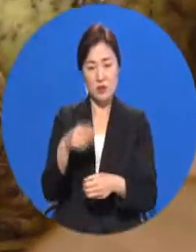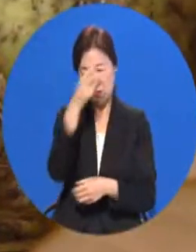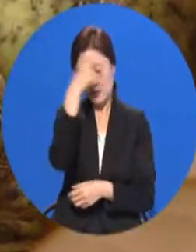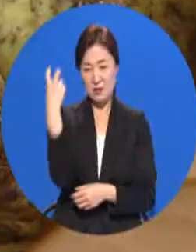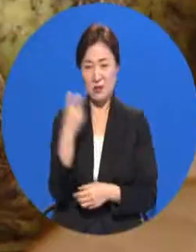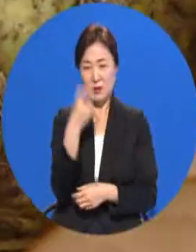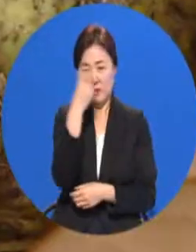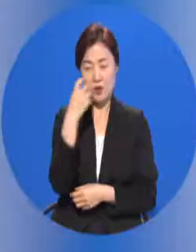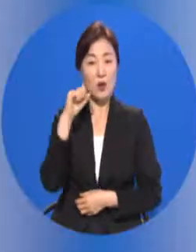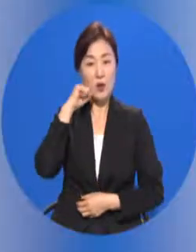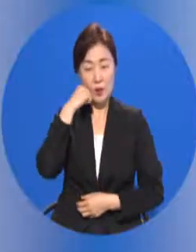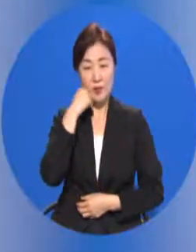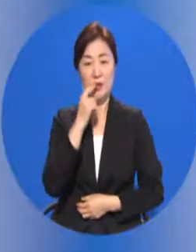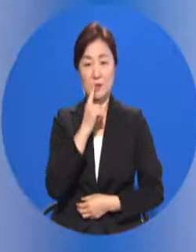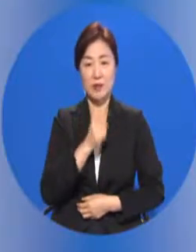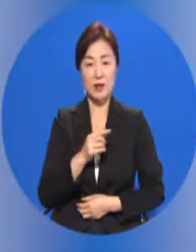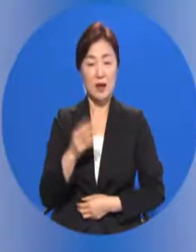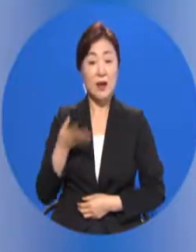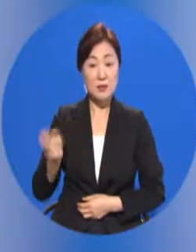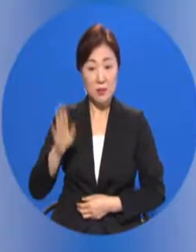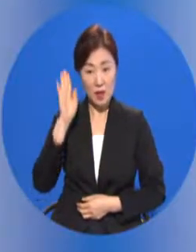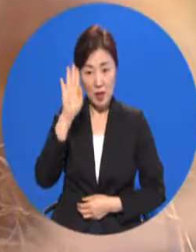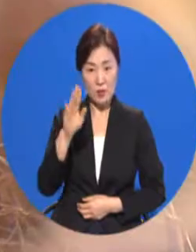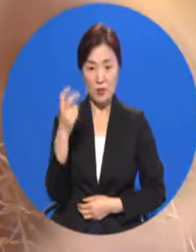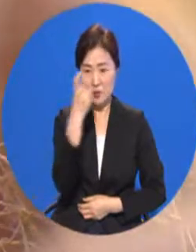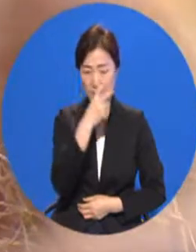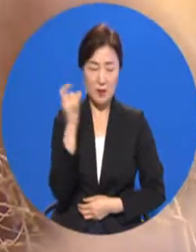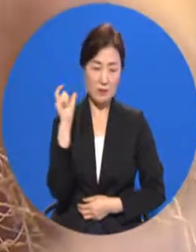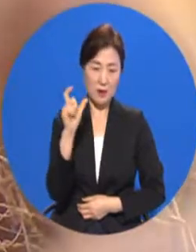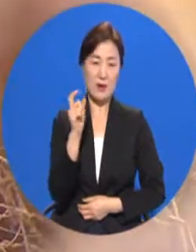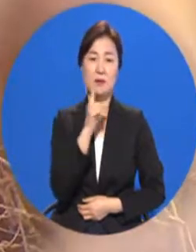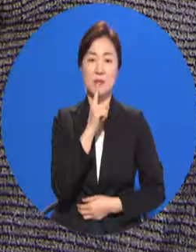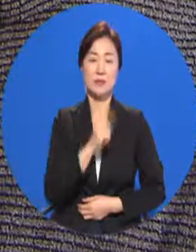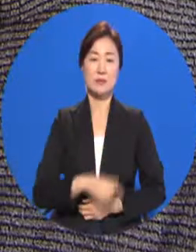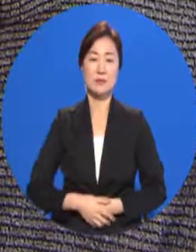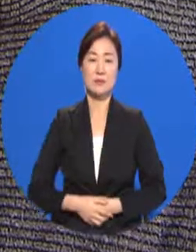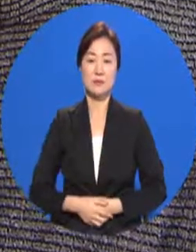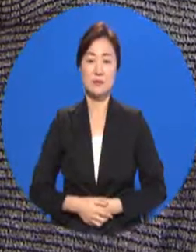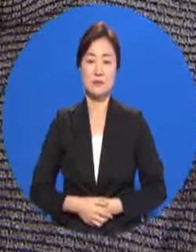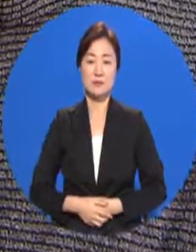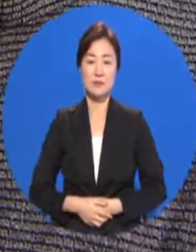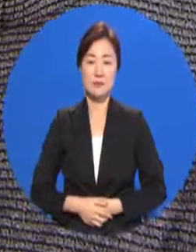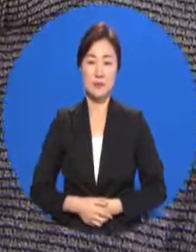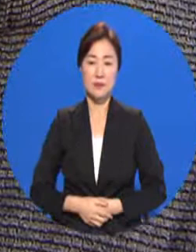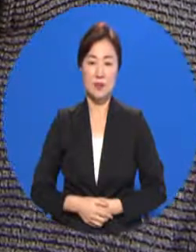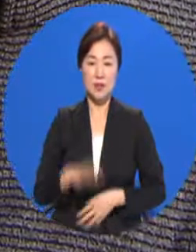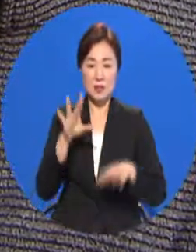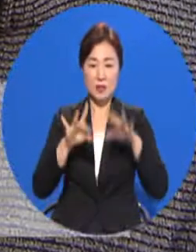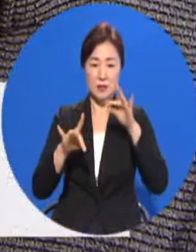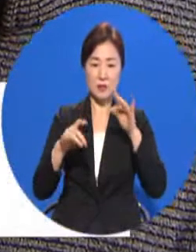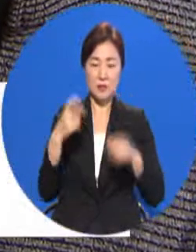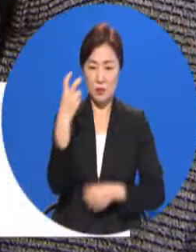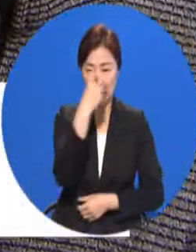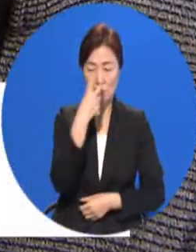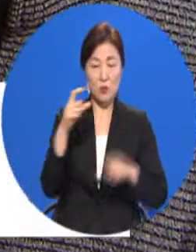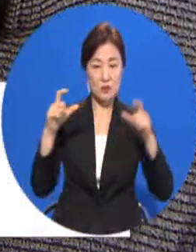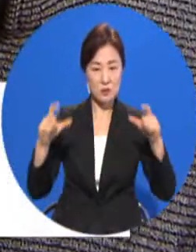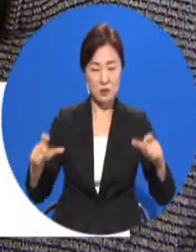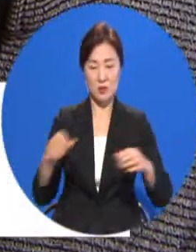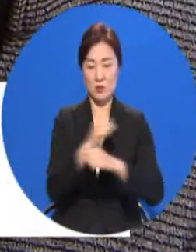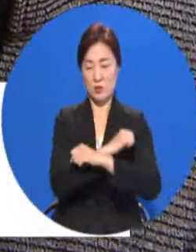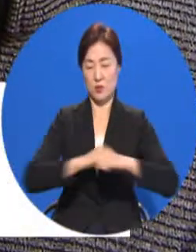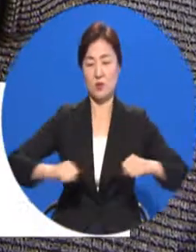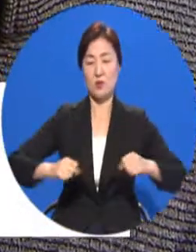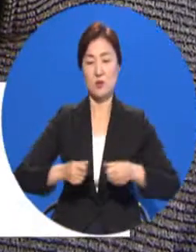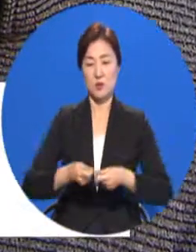어렵다고 호소하면서도 앞으로 단속을 강화하겠다고 밝혔습니다. 사실 습지 보호구역이 이제 면적이 넓기는